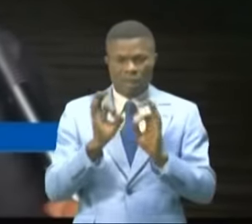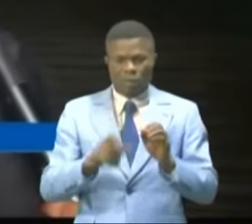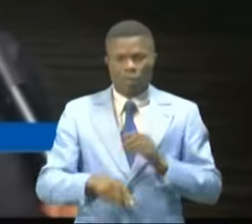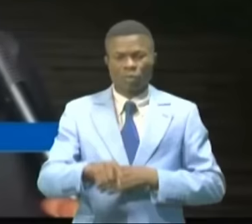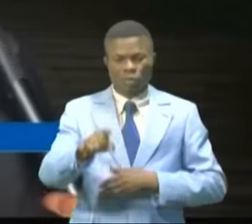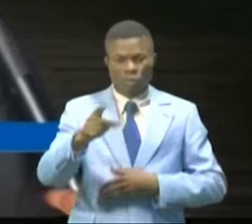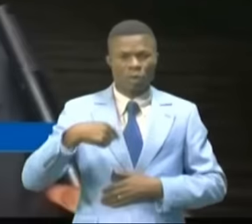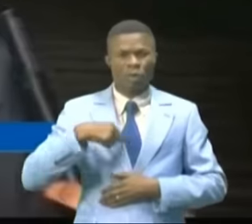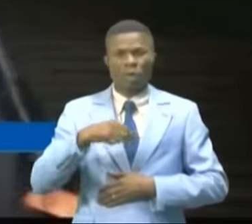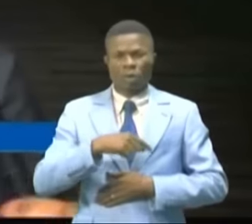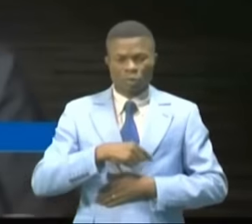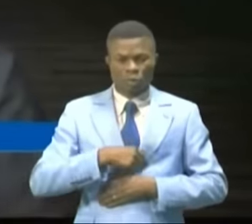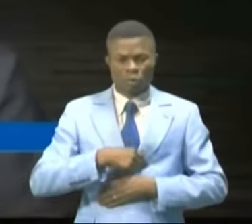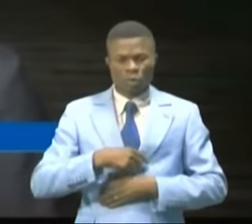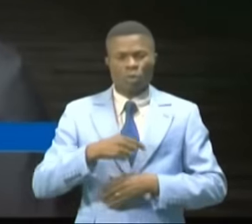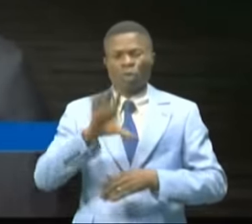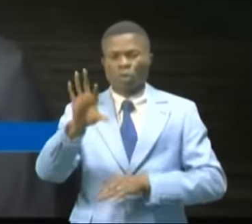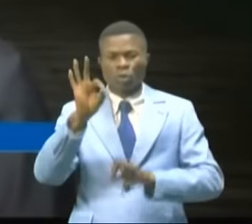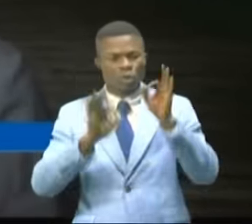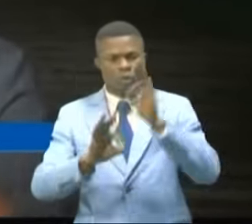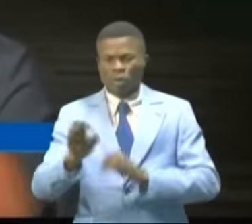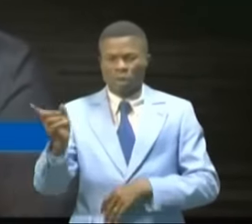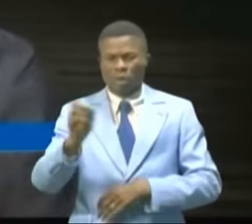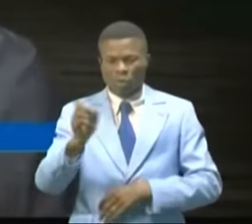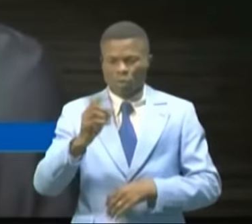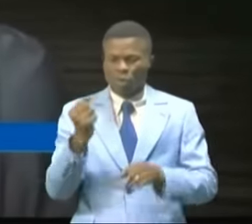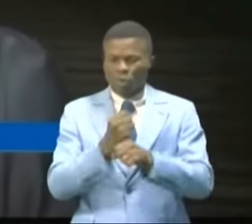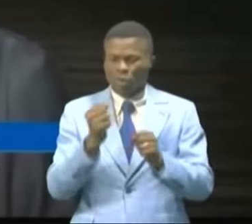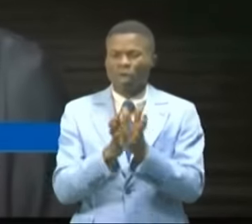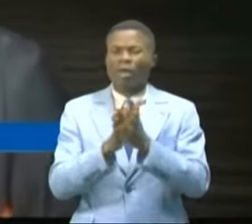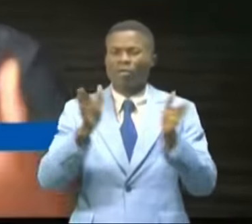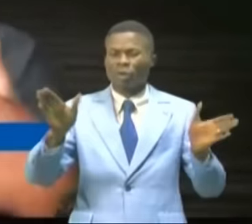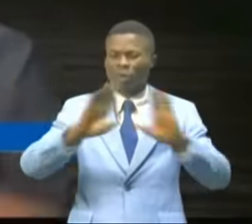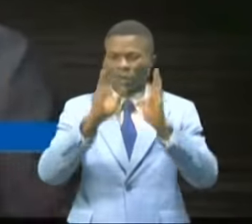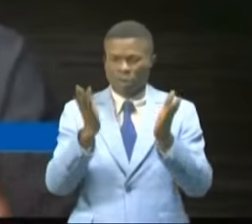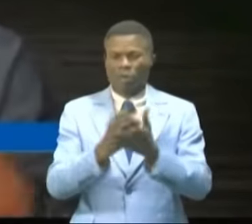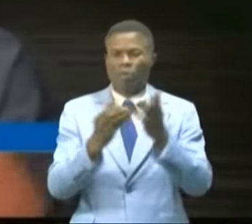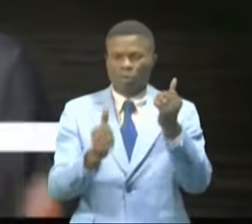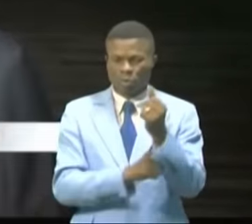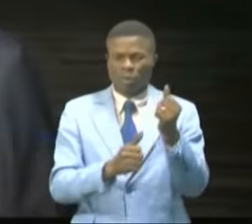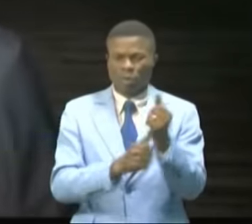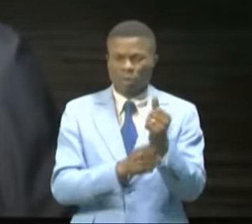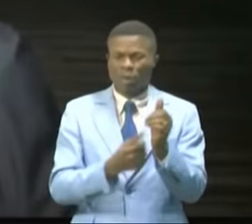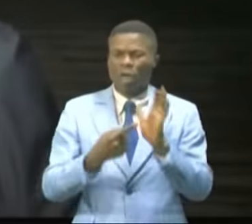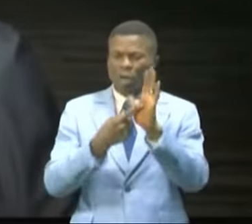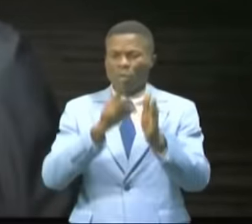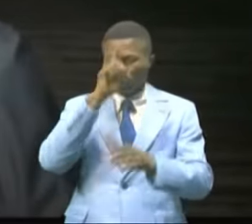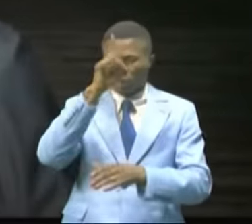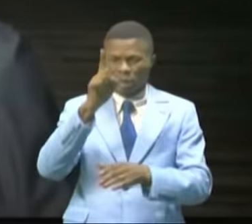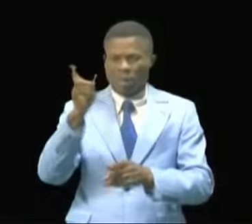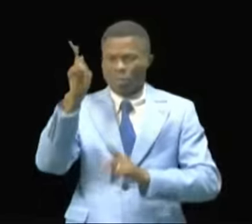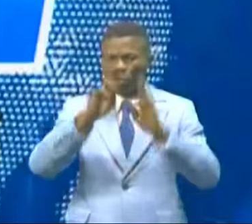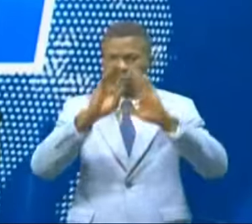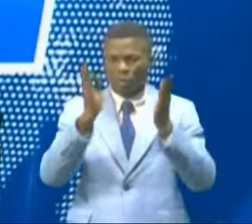Nous serons sans complaisance et nous serons là que pour donner le meilleur de nous-mêmes afin que ce peuple se retrouve.